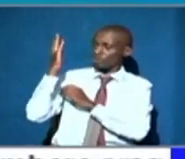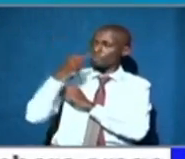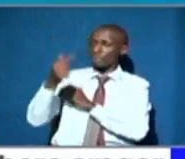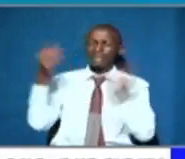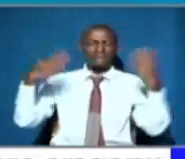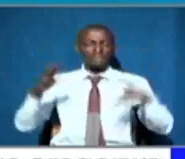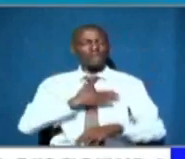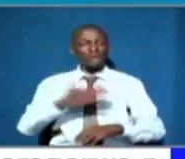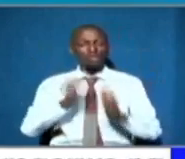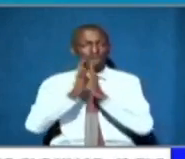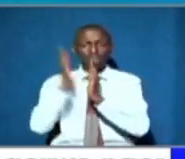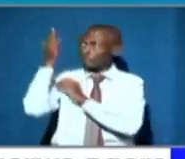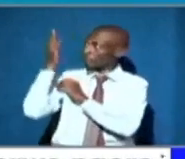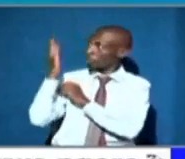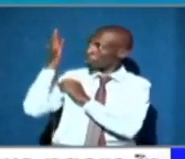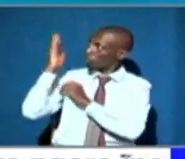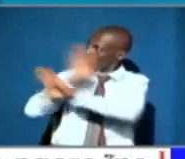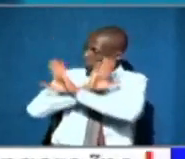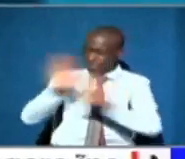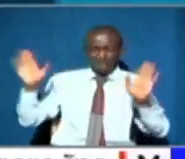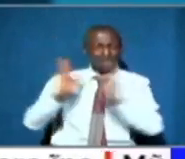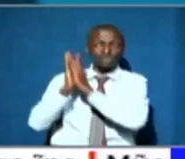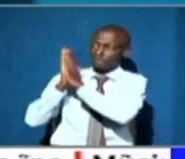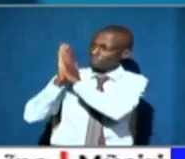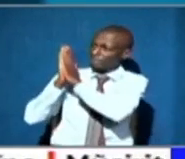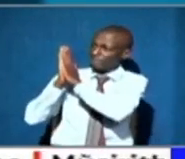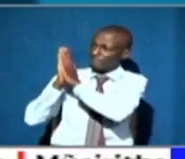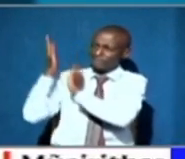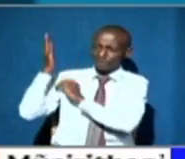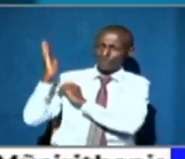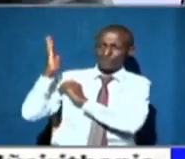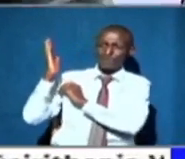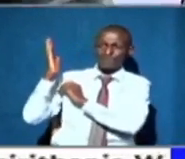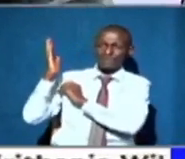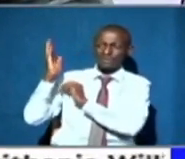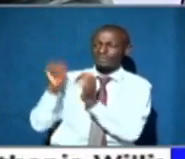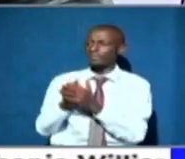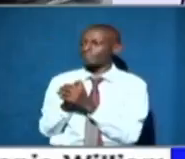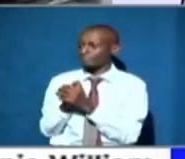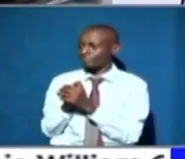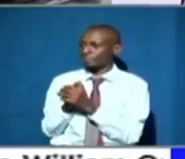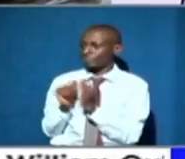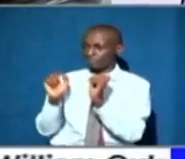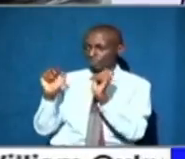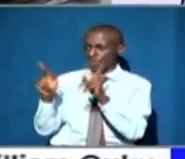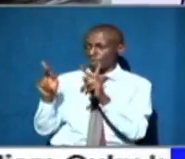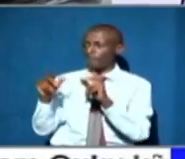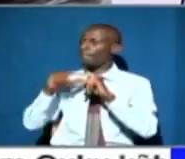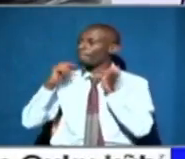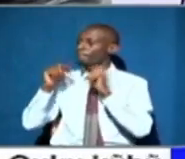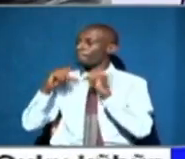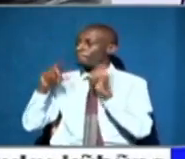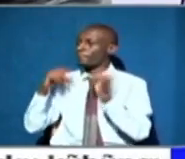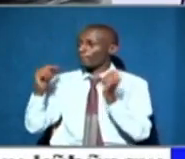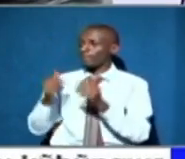ndwitu tuhoye gai tucoke kwi gai muno tucoke kwi gai na mudu gwitwo Reverend Sami